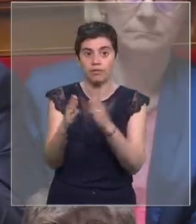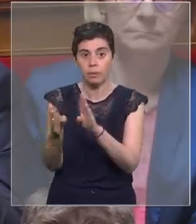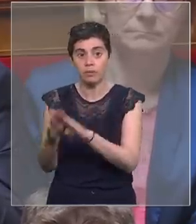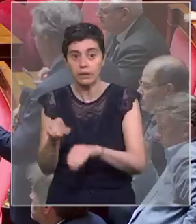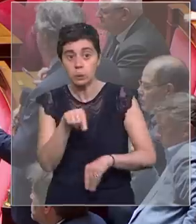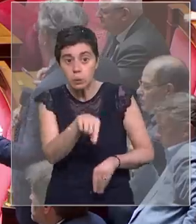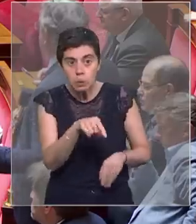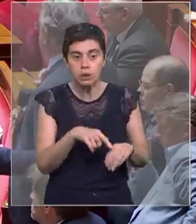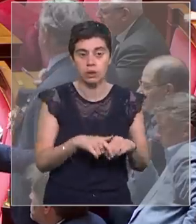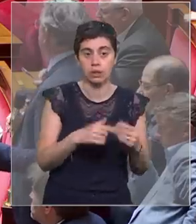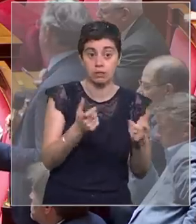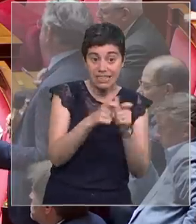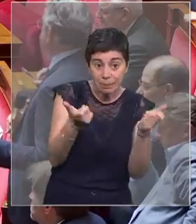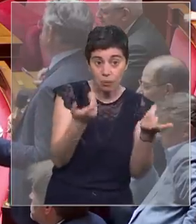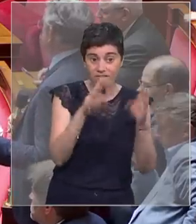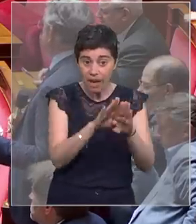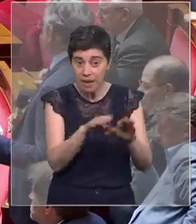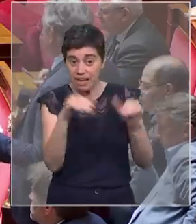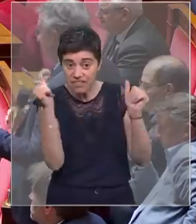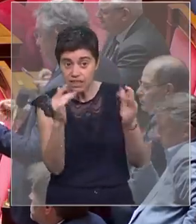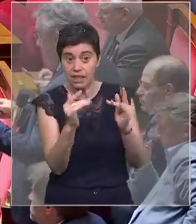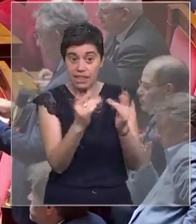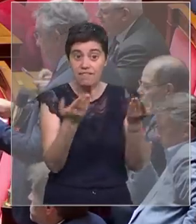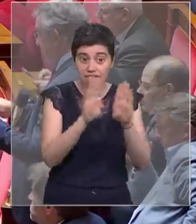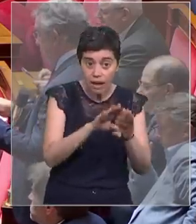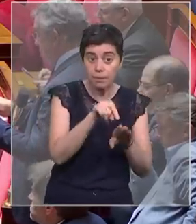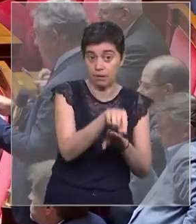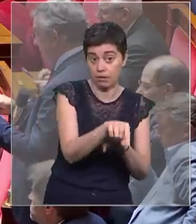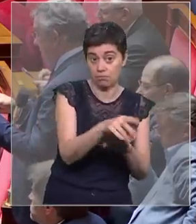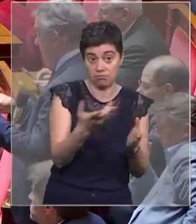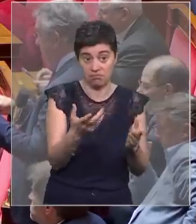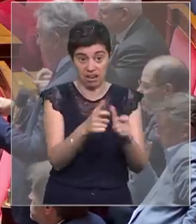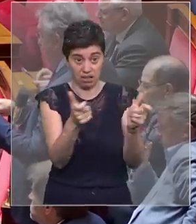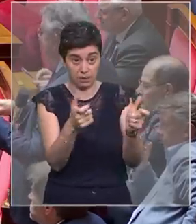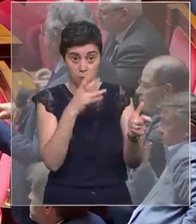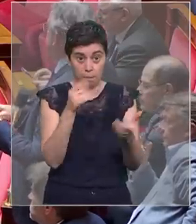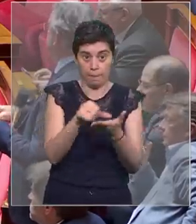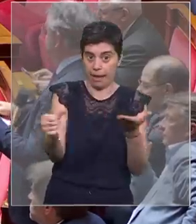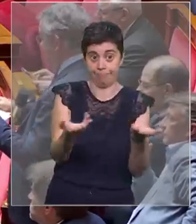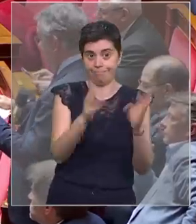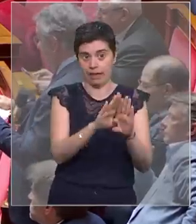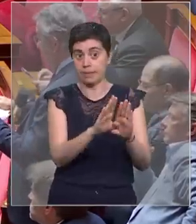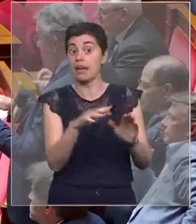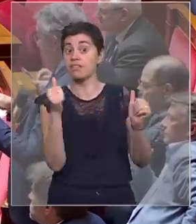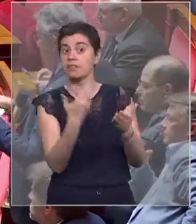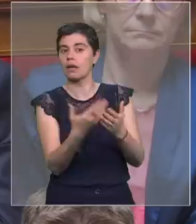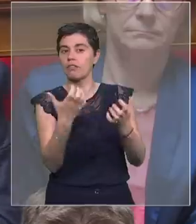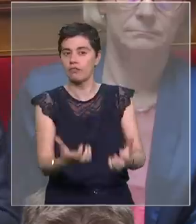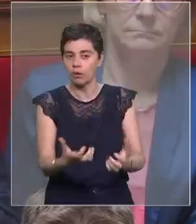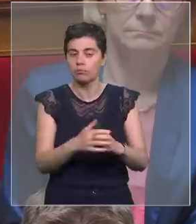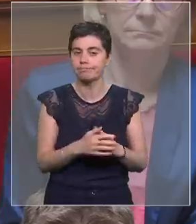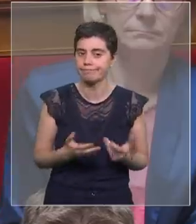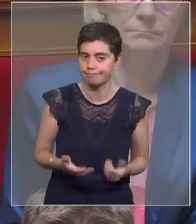pire encore, de certains établissements qui risquent de se retrouver sous peu en cessation de paiement. Ces établissements ne peuvent